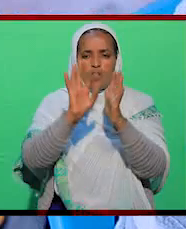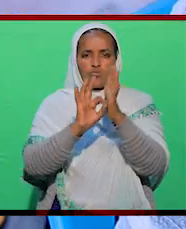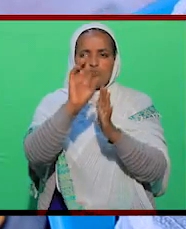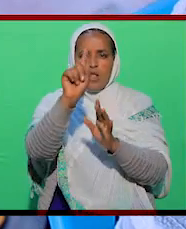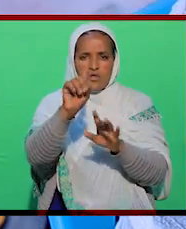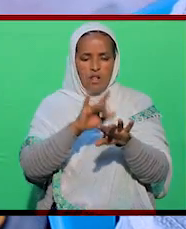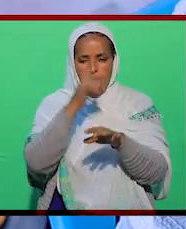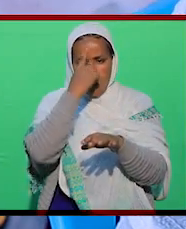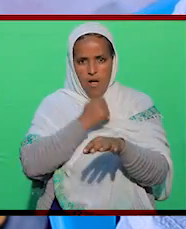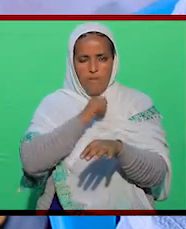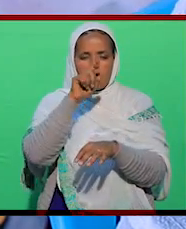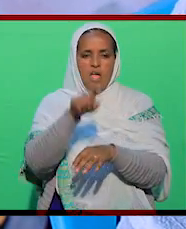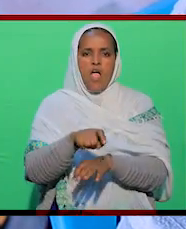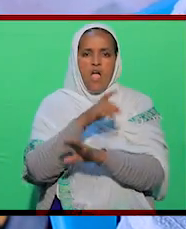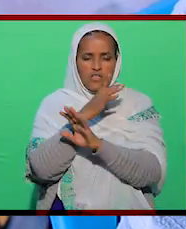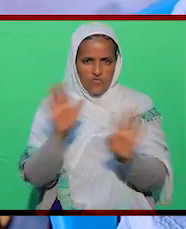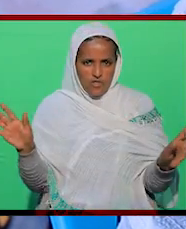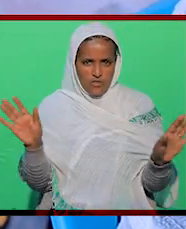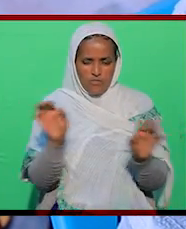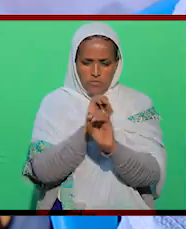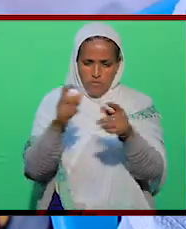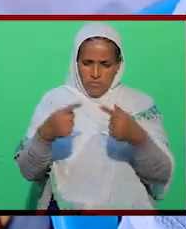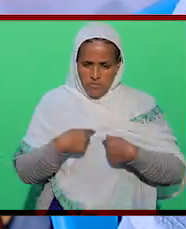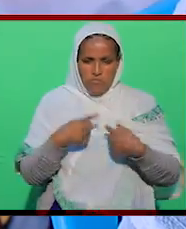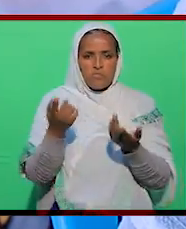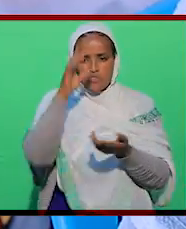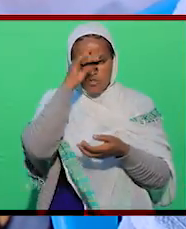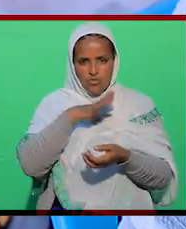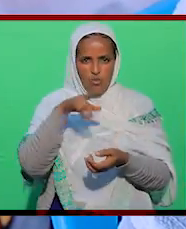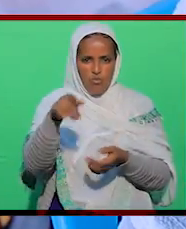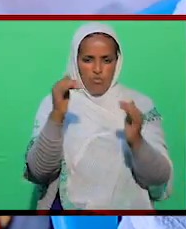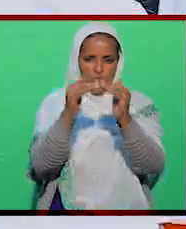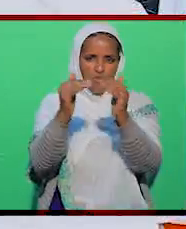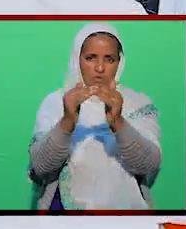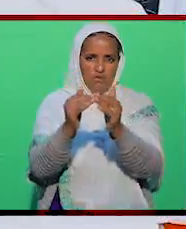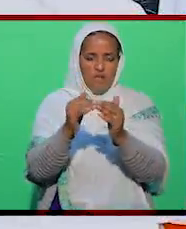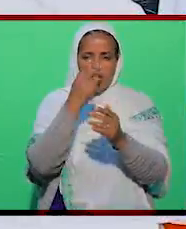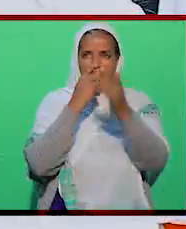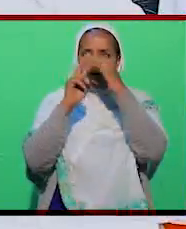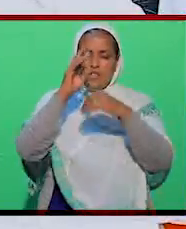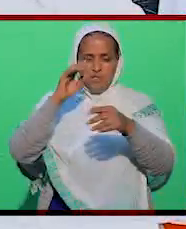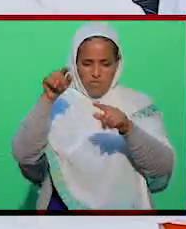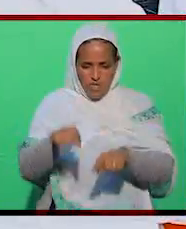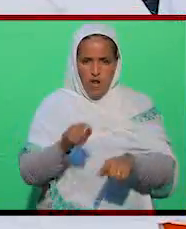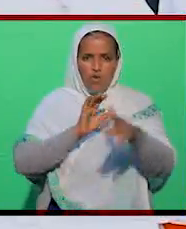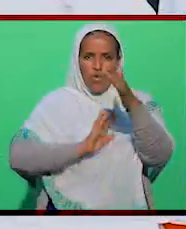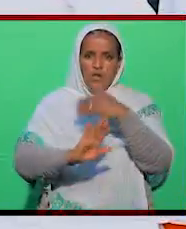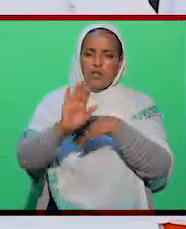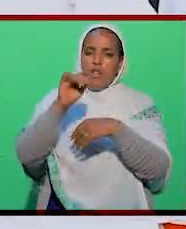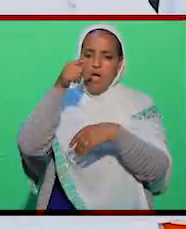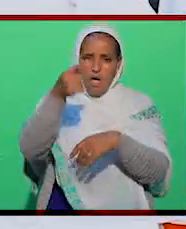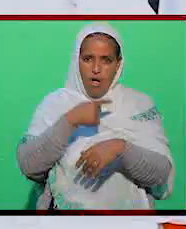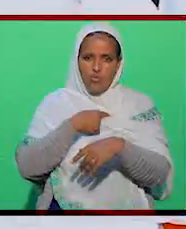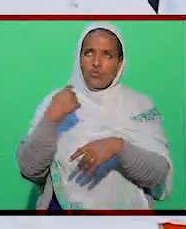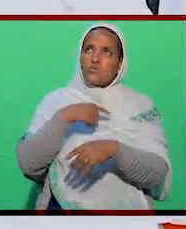ዮሐንስ ምዕራፍ 4 ቁጥር 1 ላይ። ማመን አያስፈልግም። ሲጀመር ምንም የሚነግሩን ነገር የለም። ቀድሞ እኮ ነቢያት እኮ ይወርዳል ይወለዳል ነበር